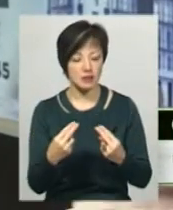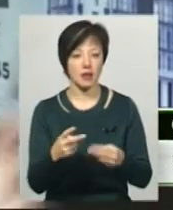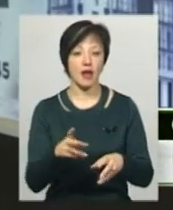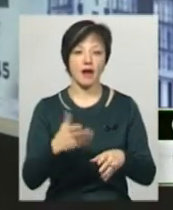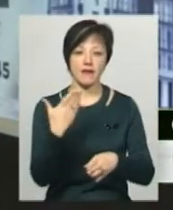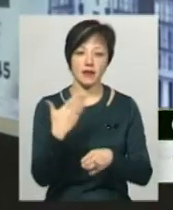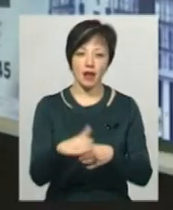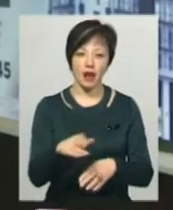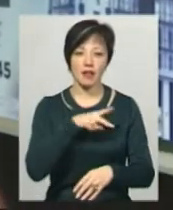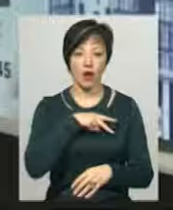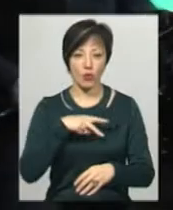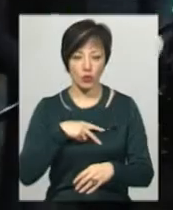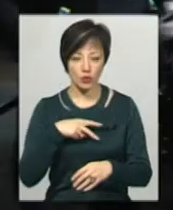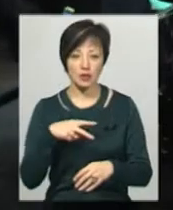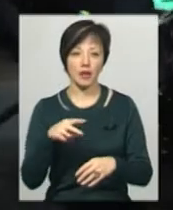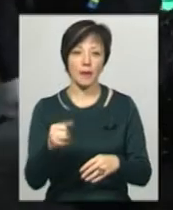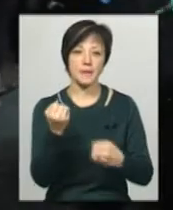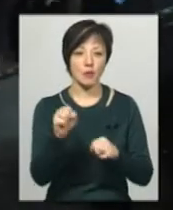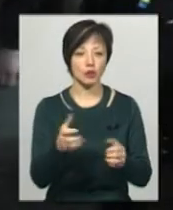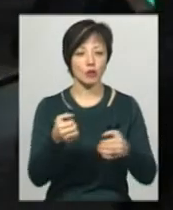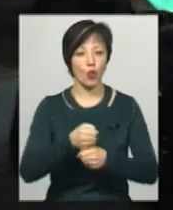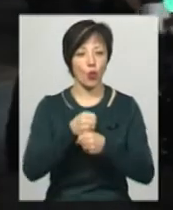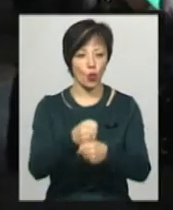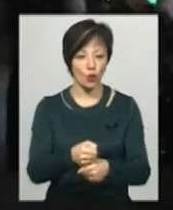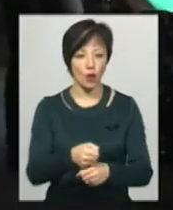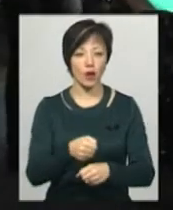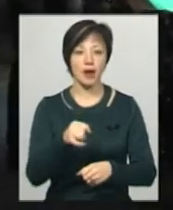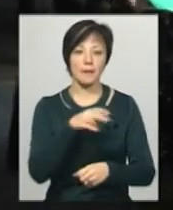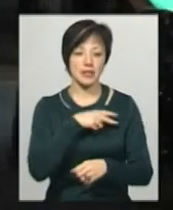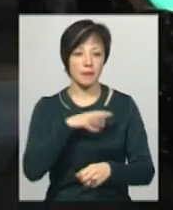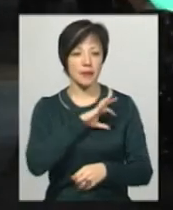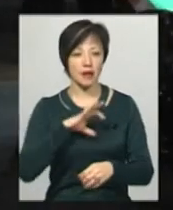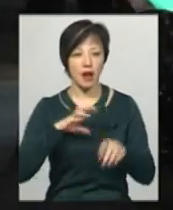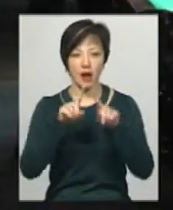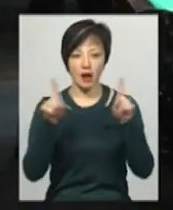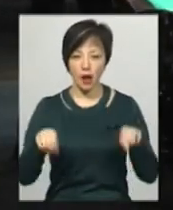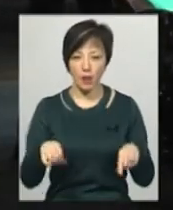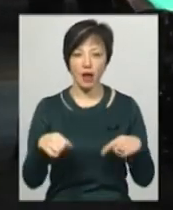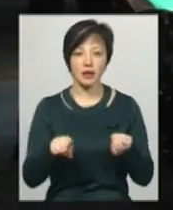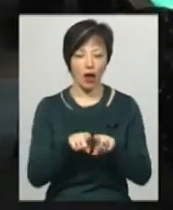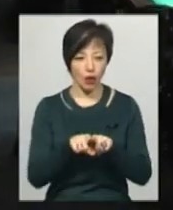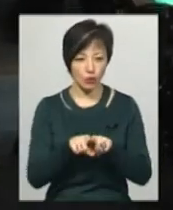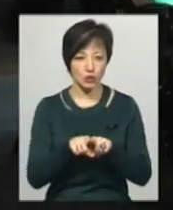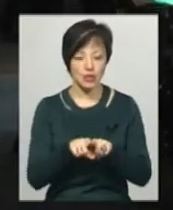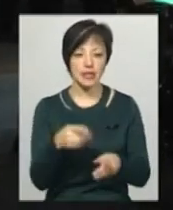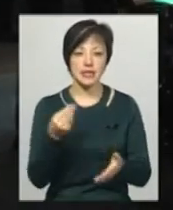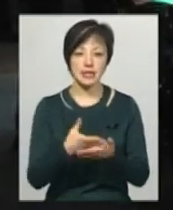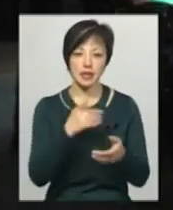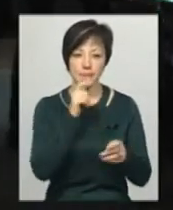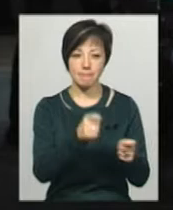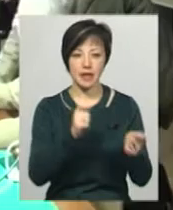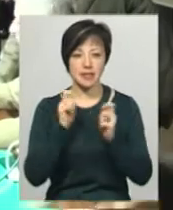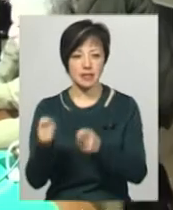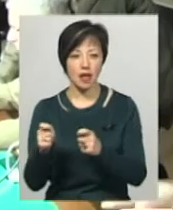виділяє нагородну атрибутику. Переможець отримує кубок, призери медалі, грамоти, а також цінні призи.